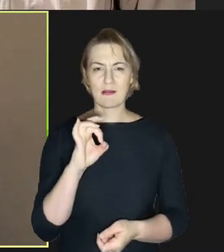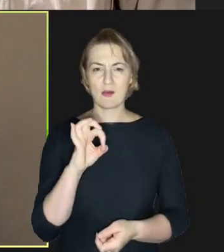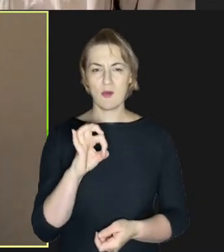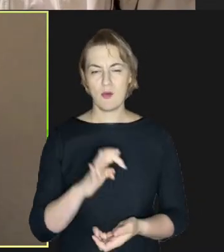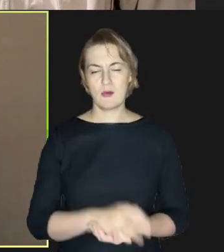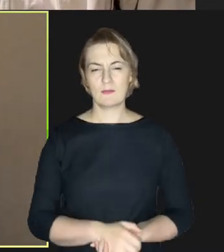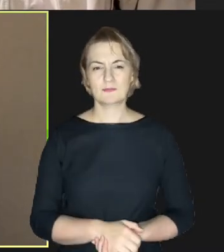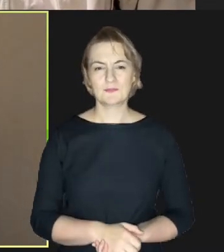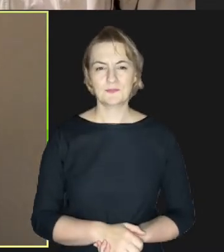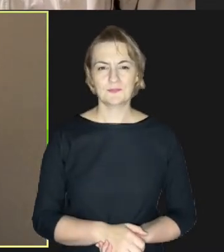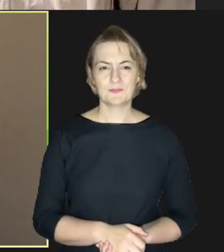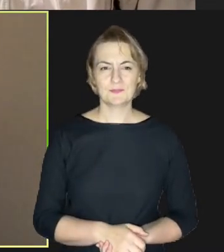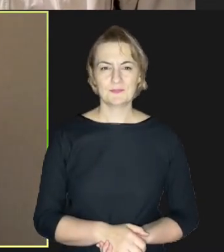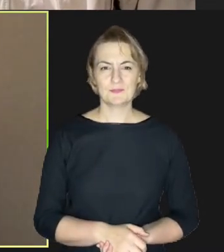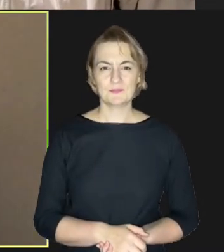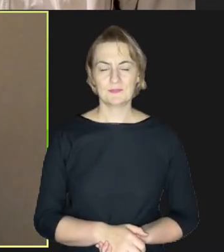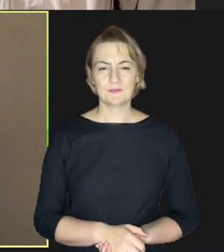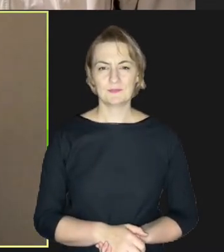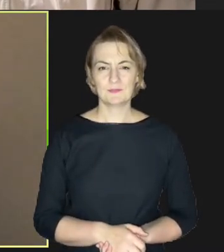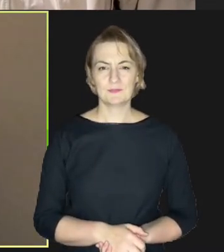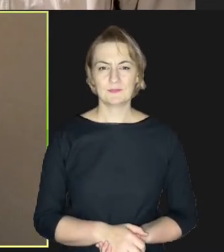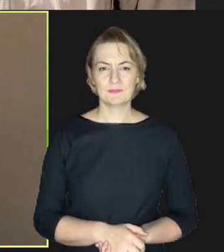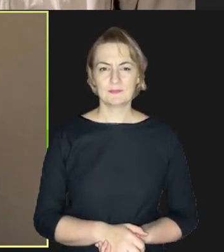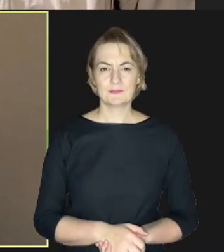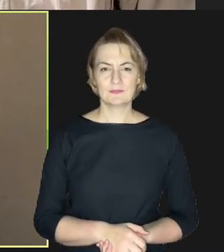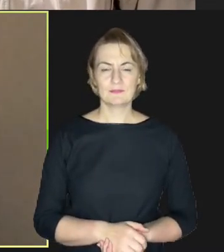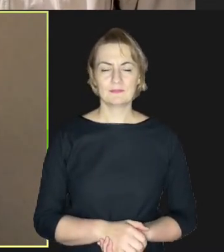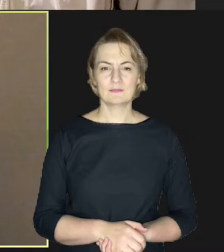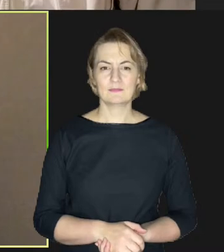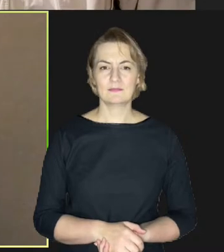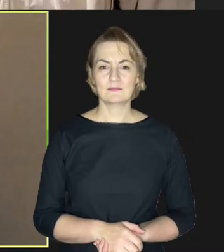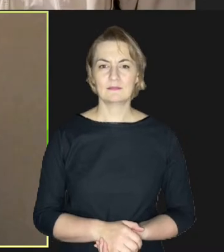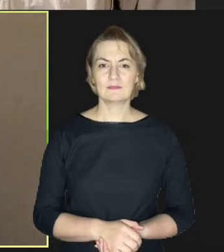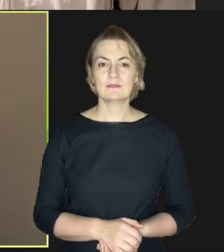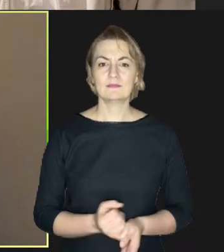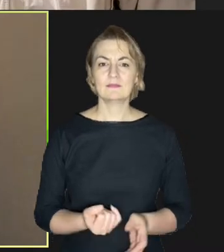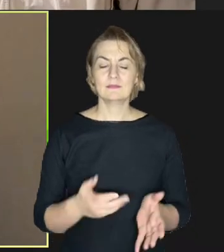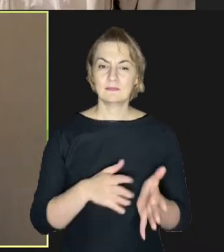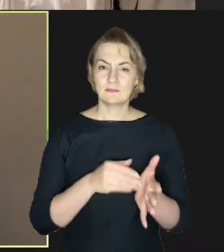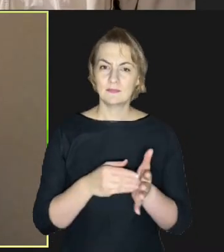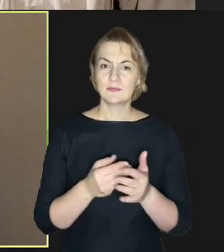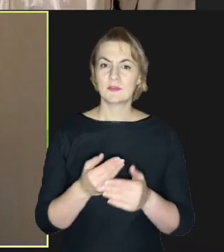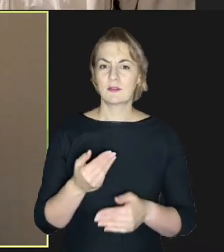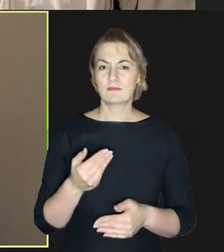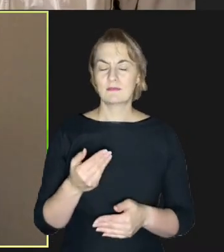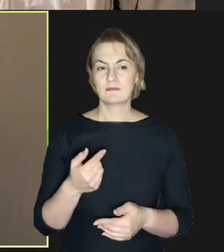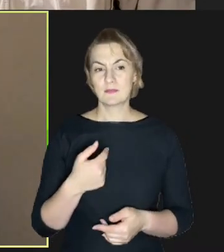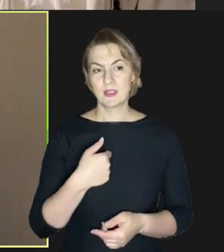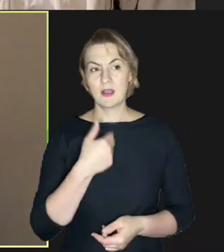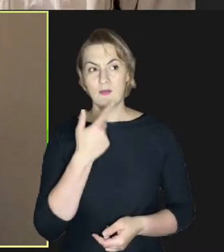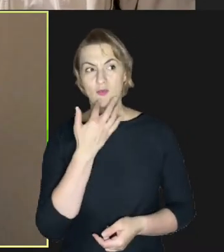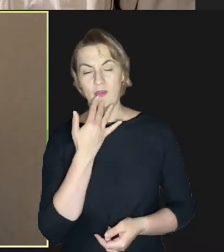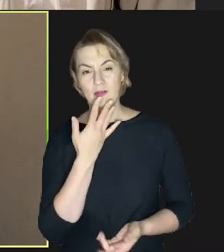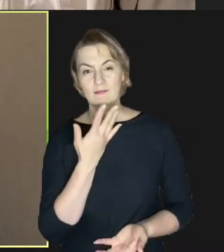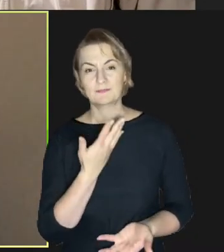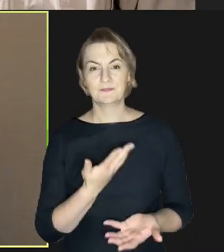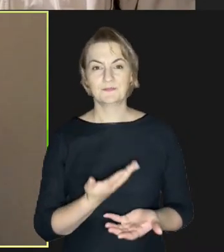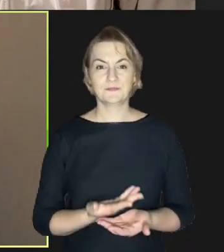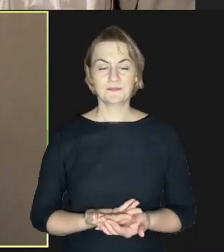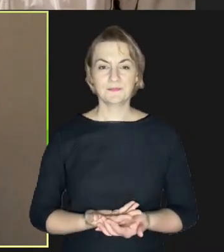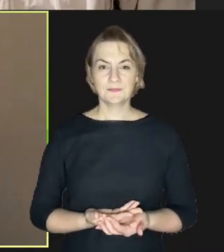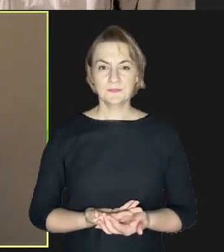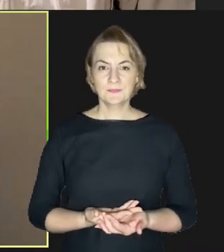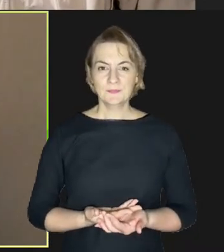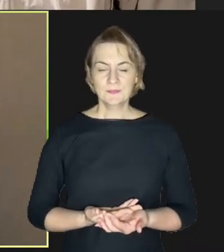tak? No, jeśli punktem wyjścia jest na przykład oświadczenie jednego z